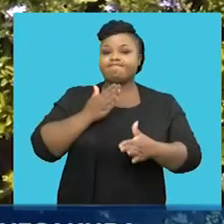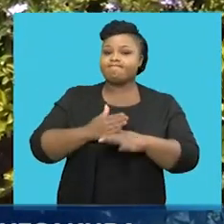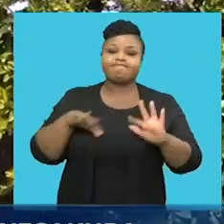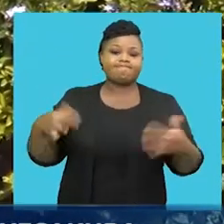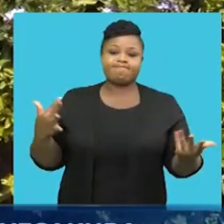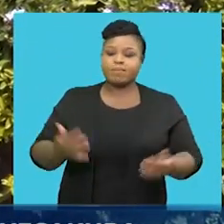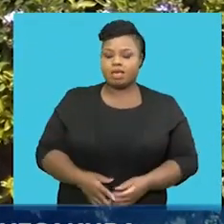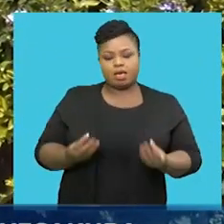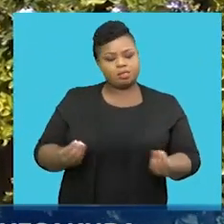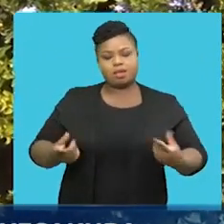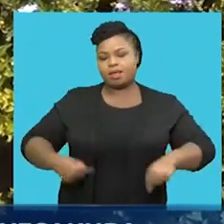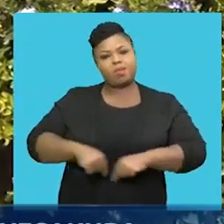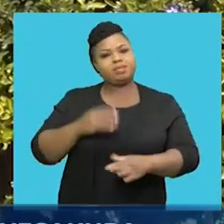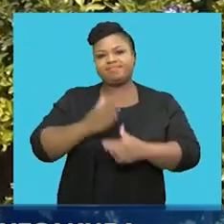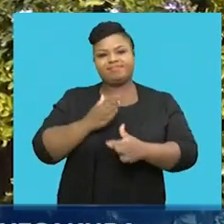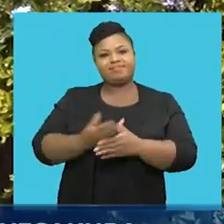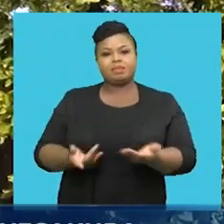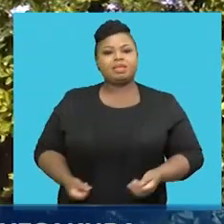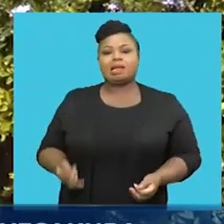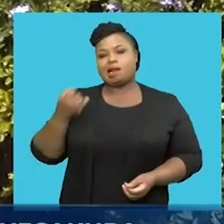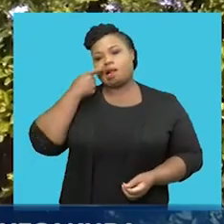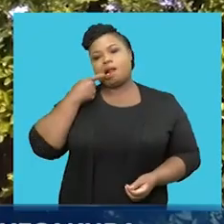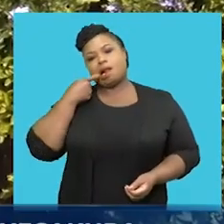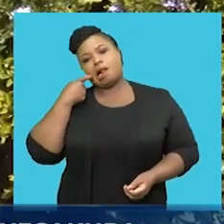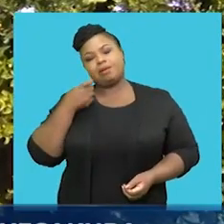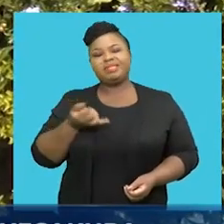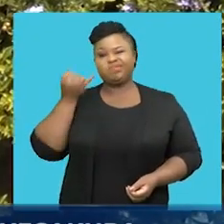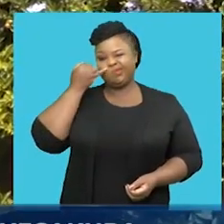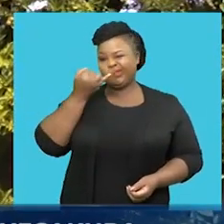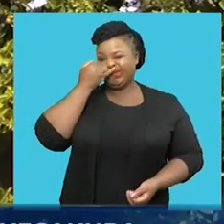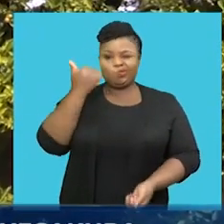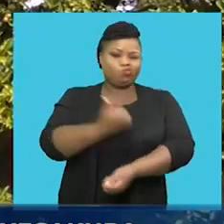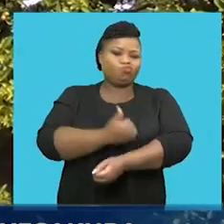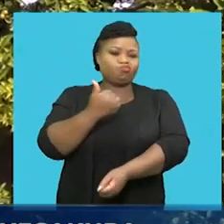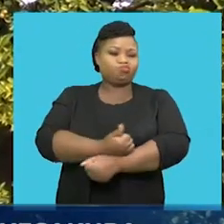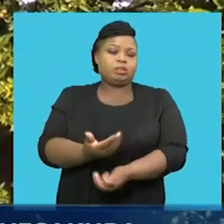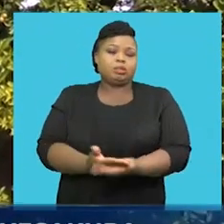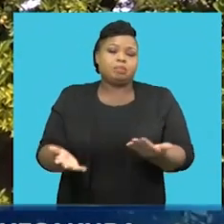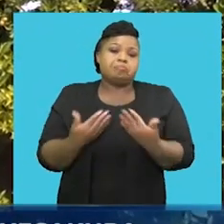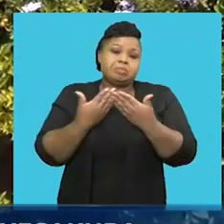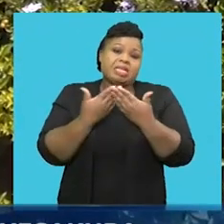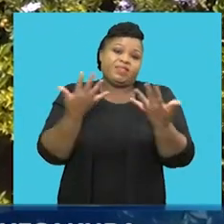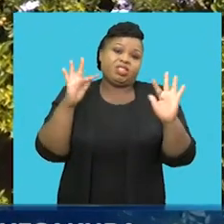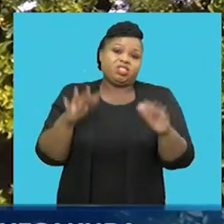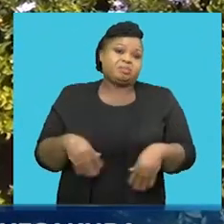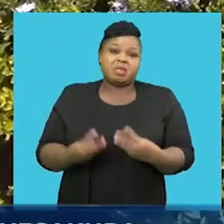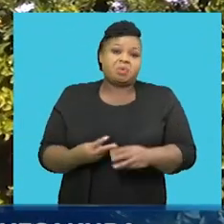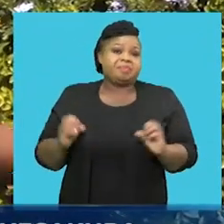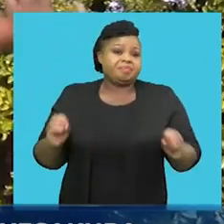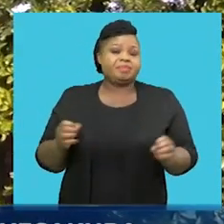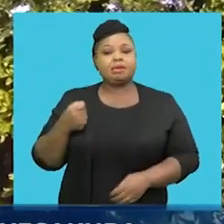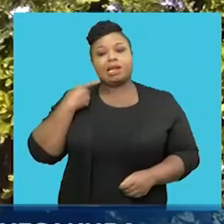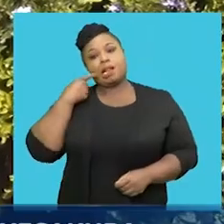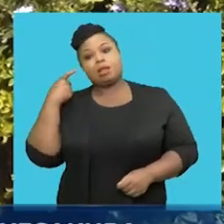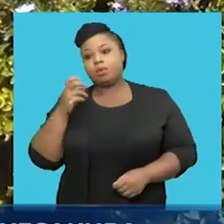abantwana bethu abasebenzi, bawelela kunyawupa ama-trucks. Abaningi bafundile bacedile ikolo, abasebenzi bakunyawupe.